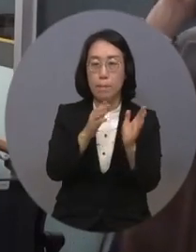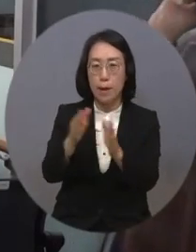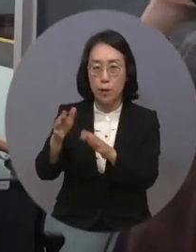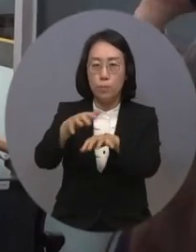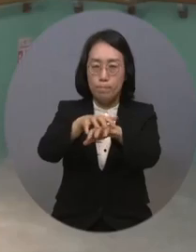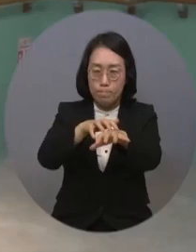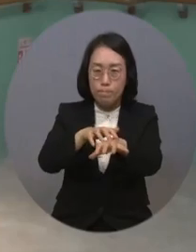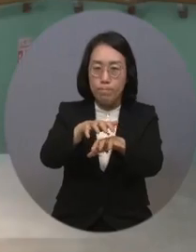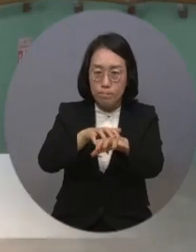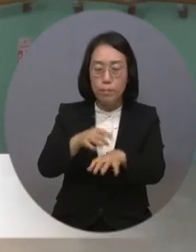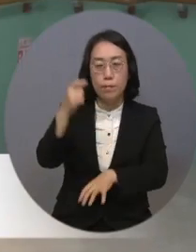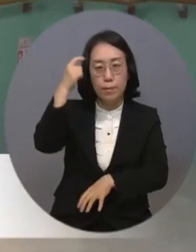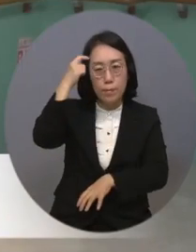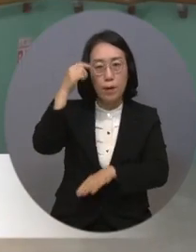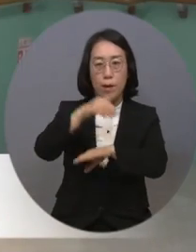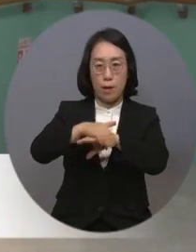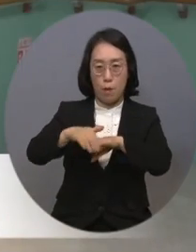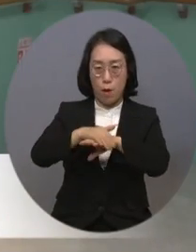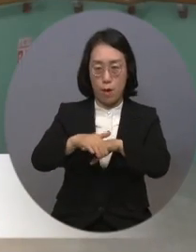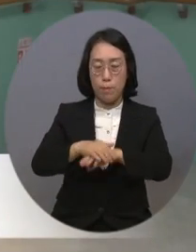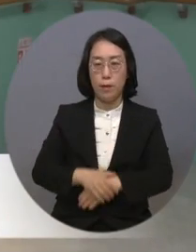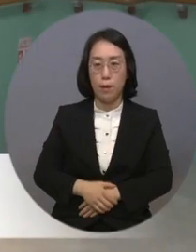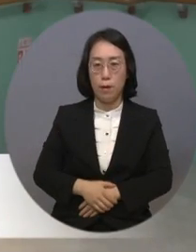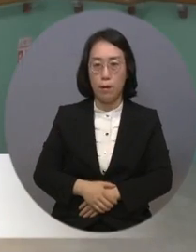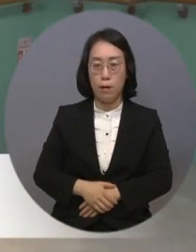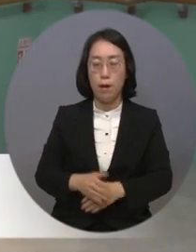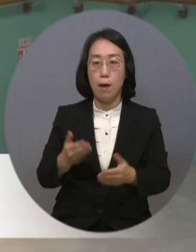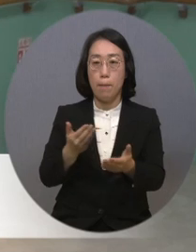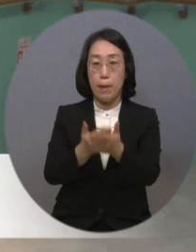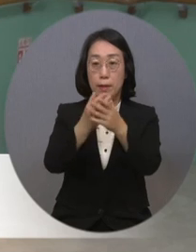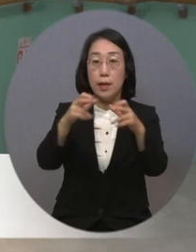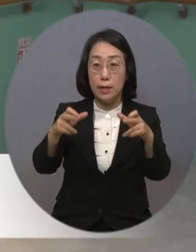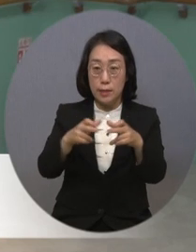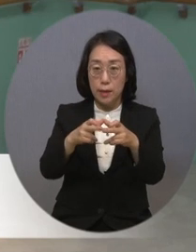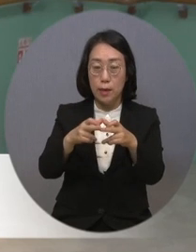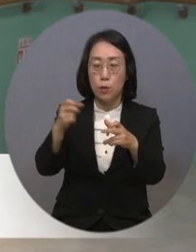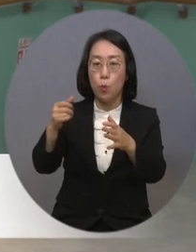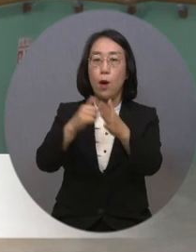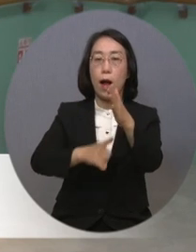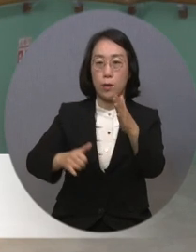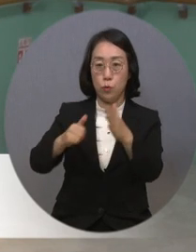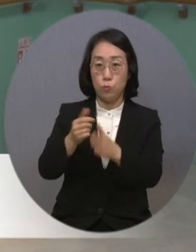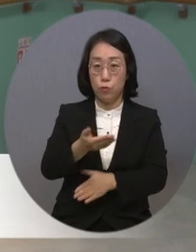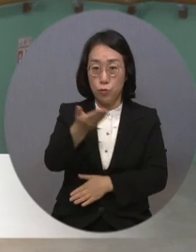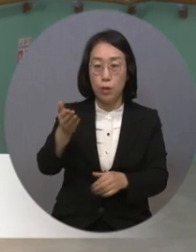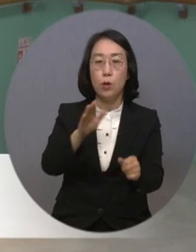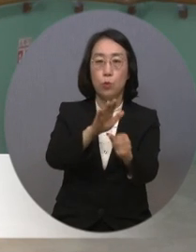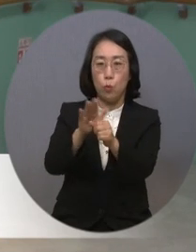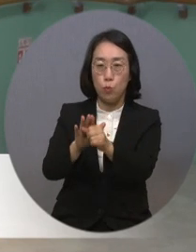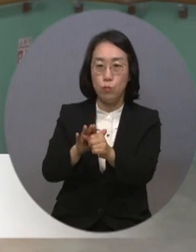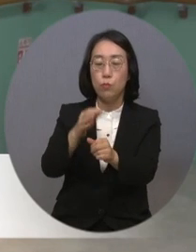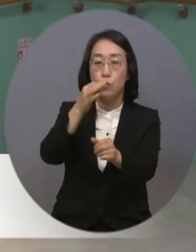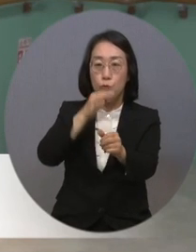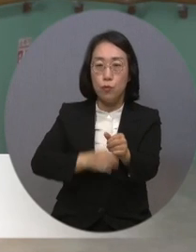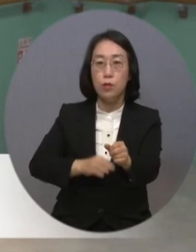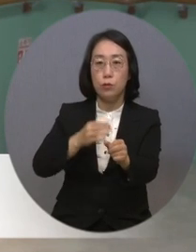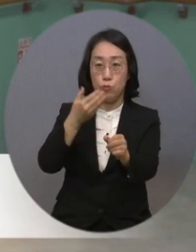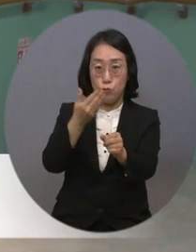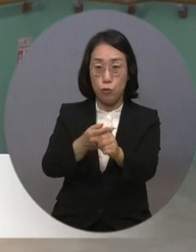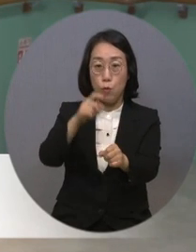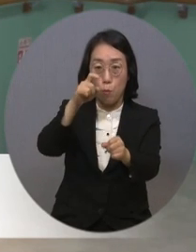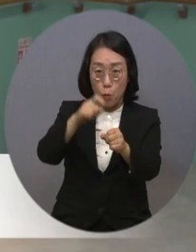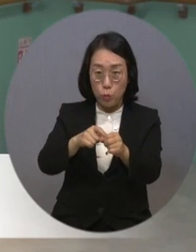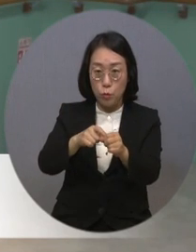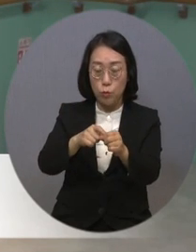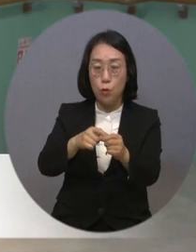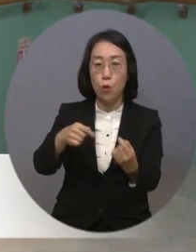계획입니다. 그 어려운 그 발달장애인이나 이제 가족분들한테 도움이 될 수 있는 그러한 센터가 운영이 될